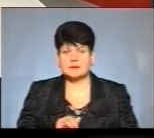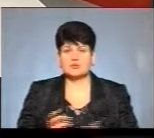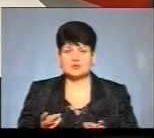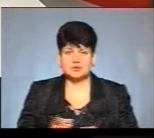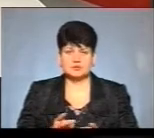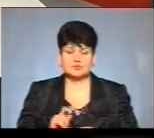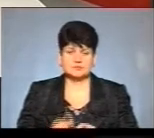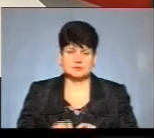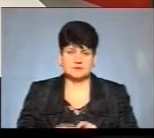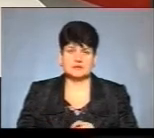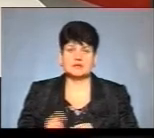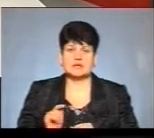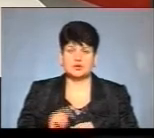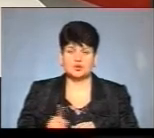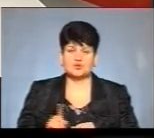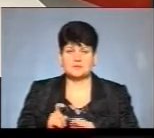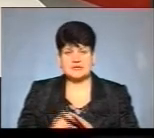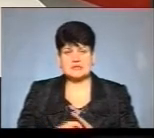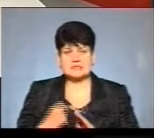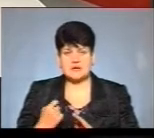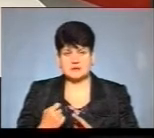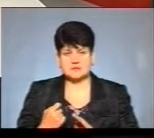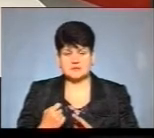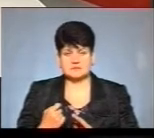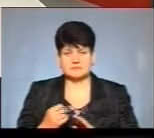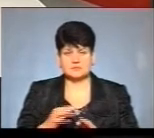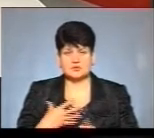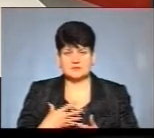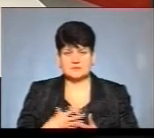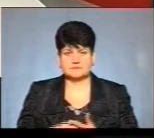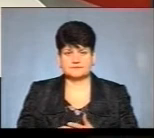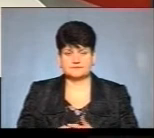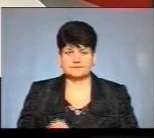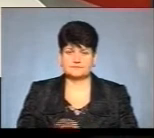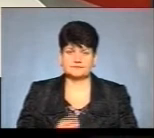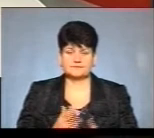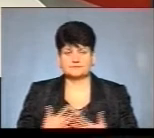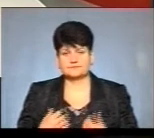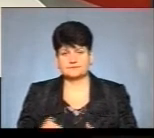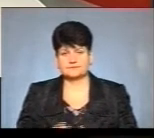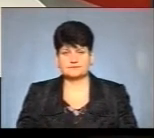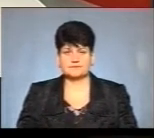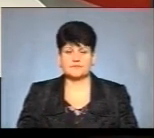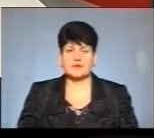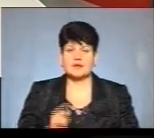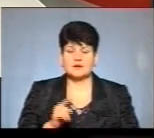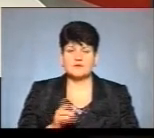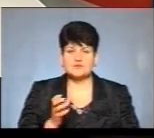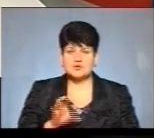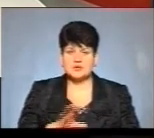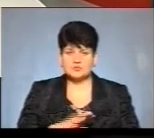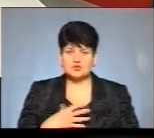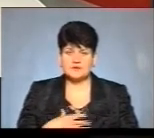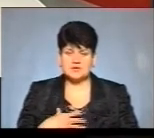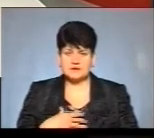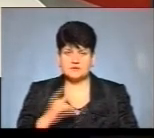потребують тестування для того, щоб дізнатися про свій статус. У сюжеті також було зазначено про те, що важливо